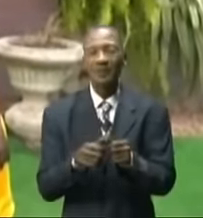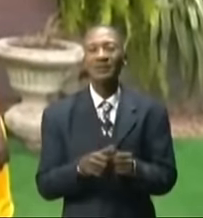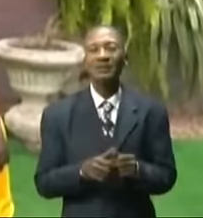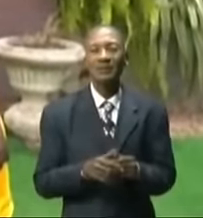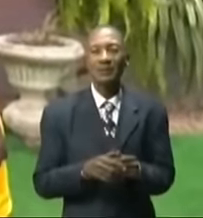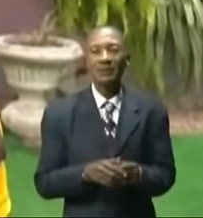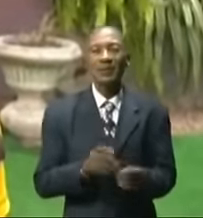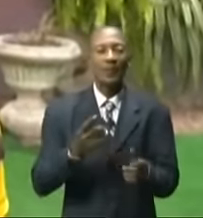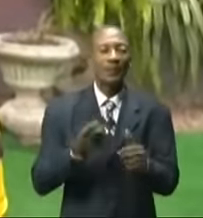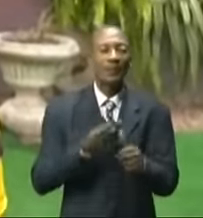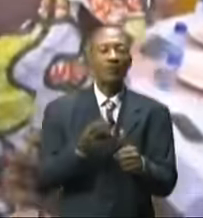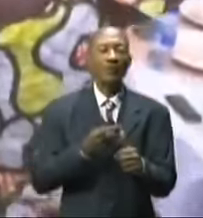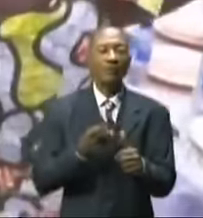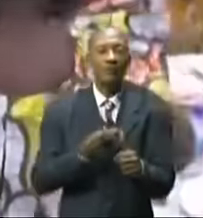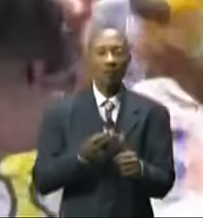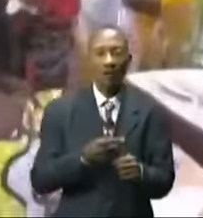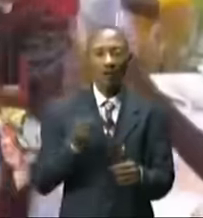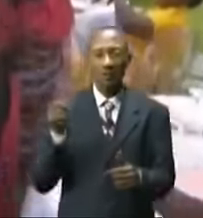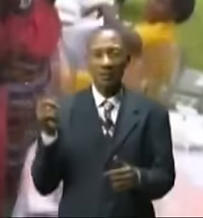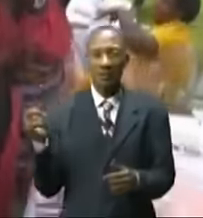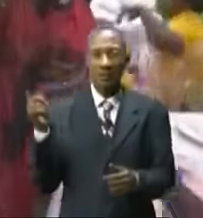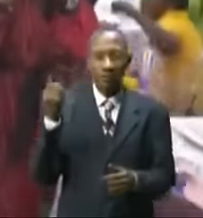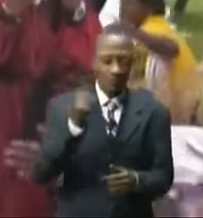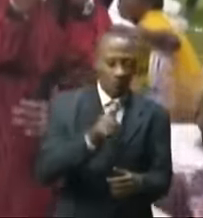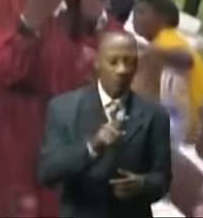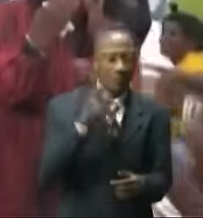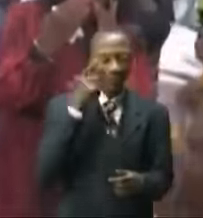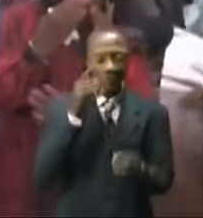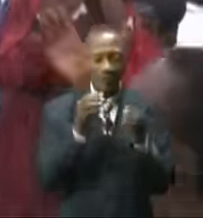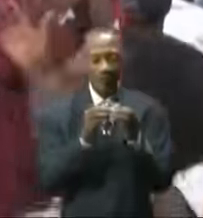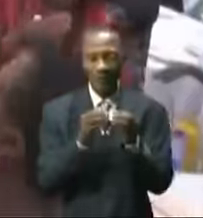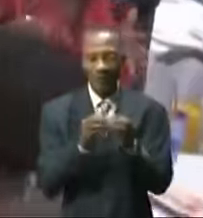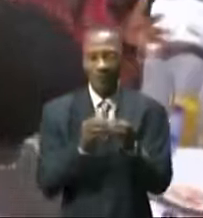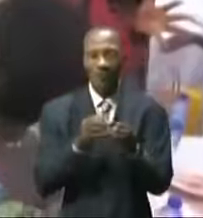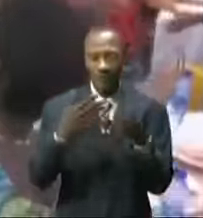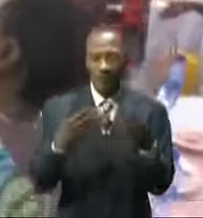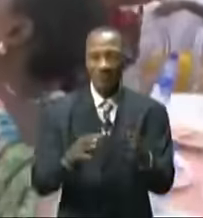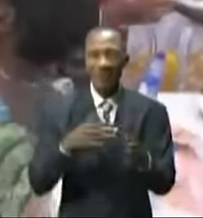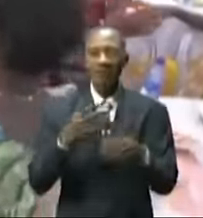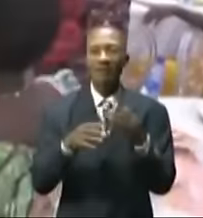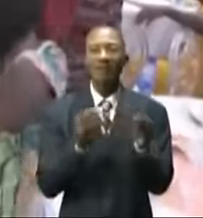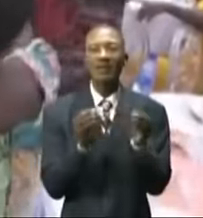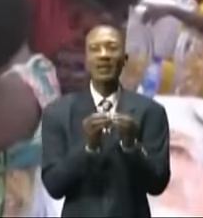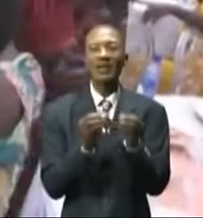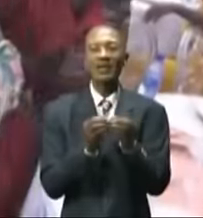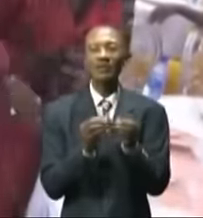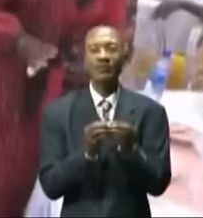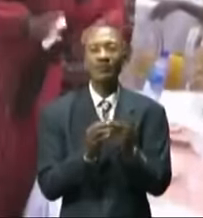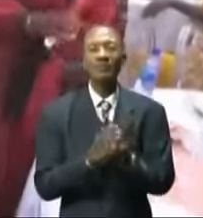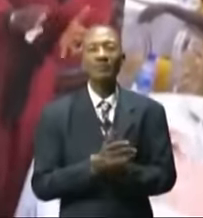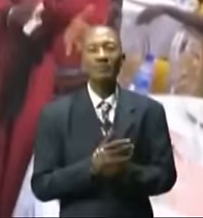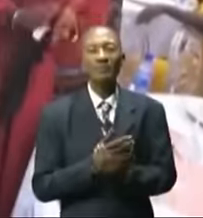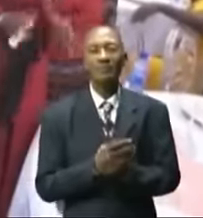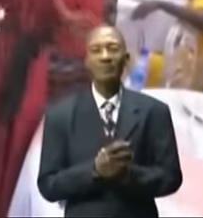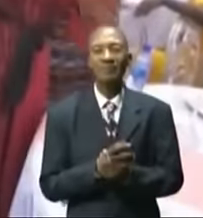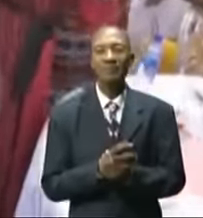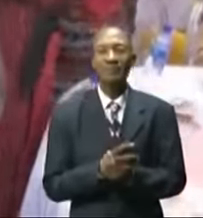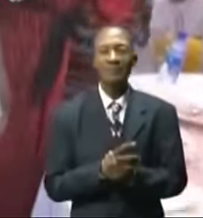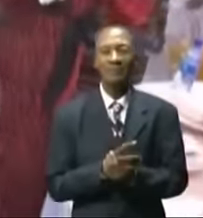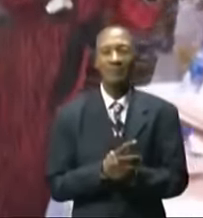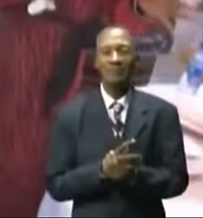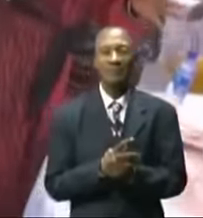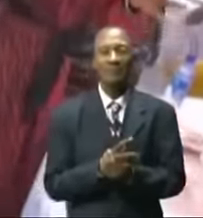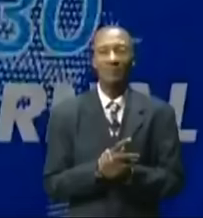était suivie en visioconférence par les antennes et sièges d'Afridex des différentes provinces à travers la République démocratique du